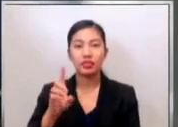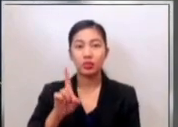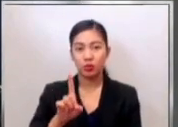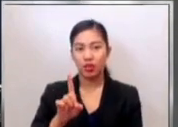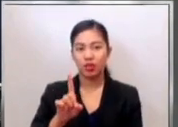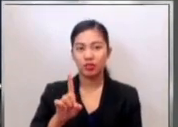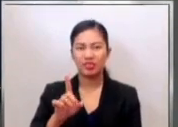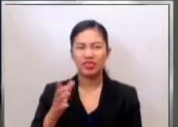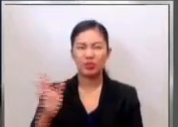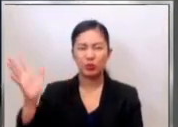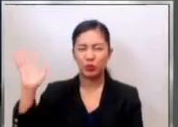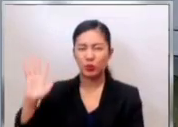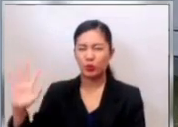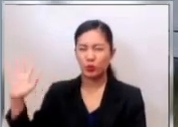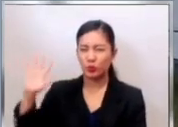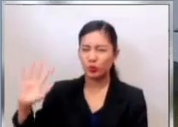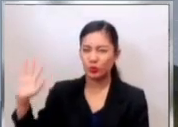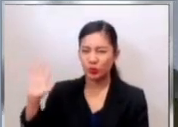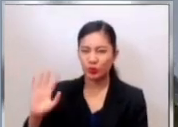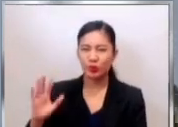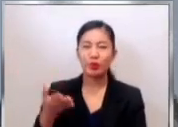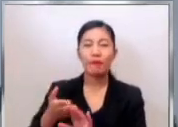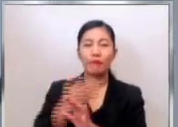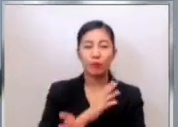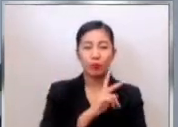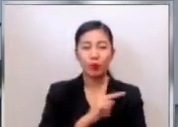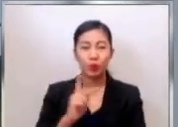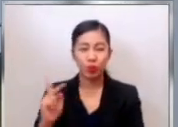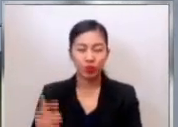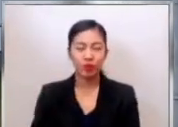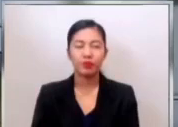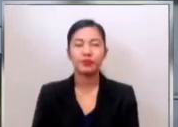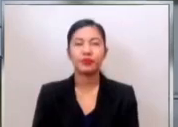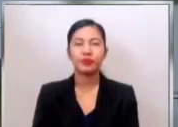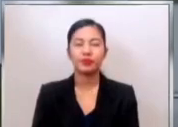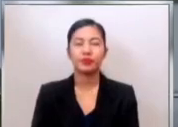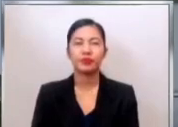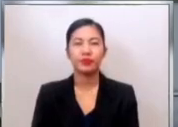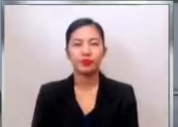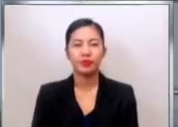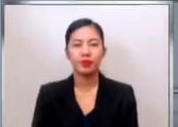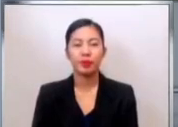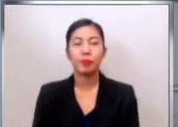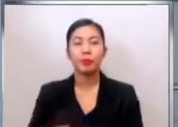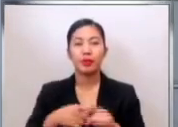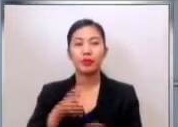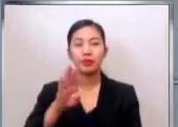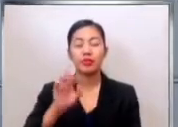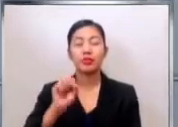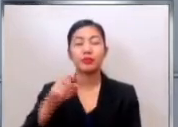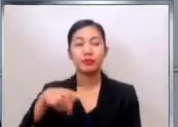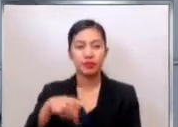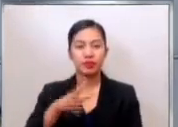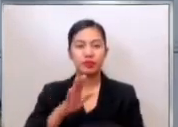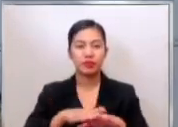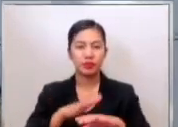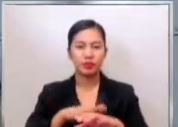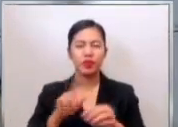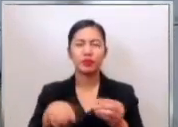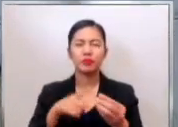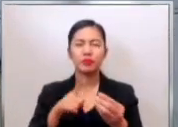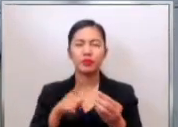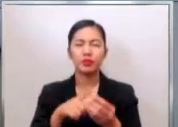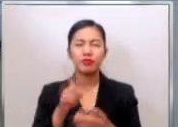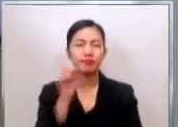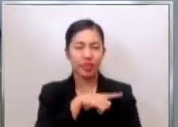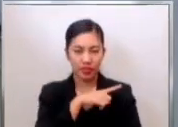ng mga katipunero. Pero nagbabala rin ang BSP at mga collectors sa paglipana ng mga peking coins na